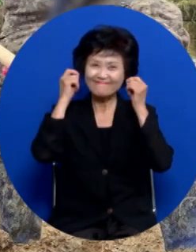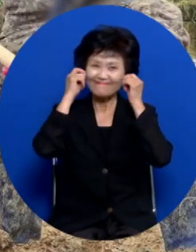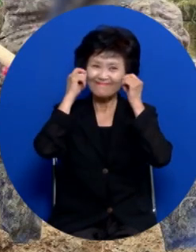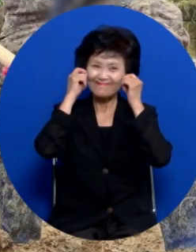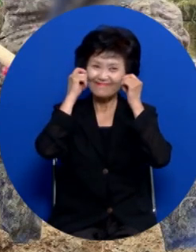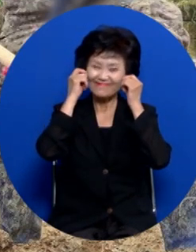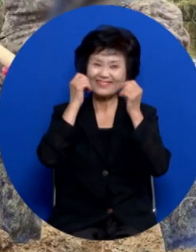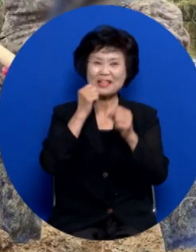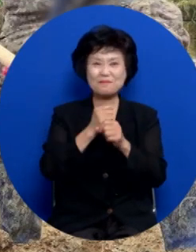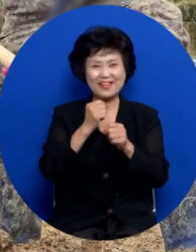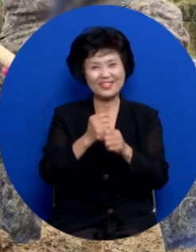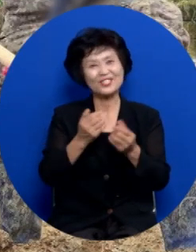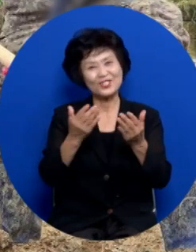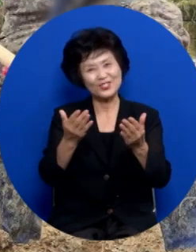웃을 수 있게 만들어졌던 그런 또 이야기